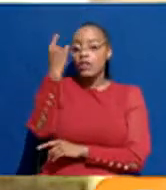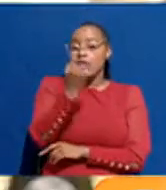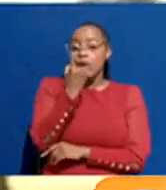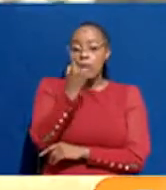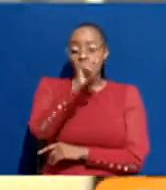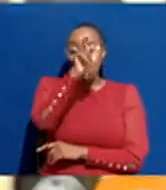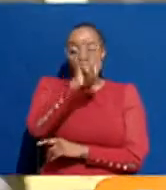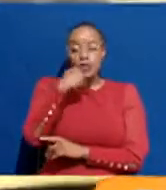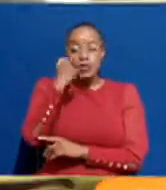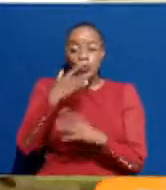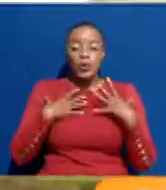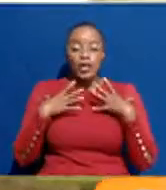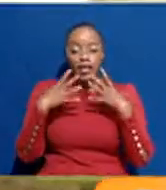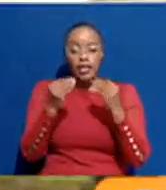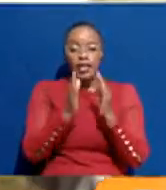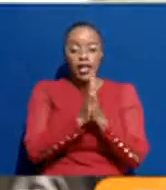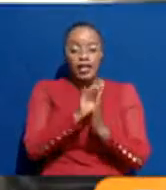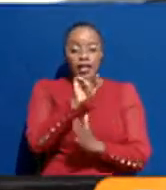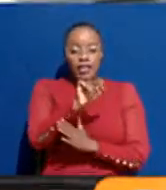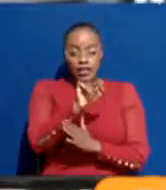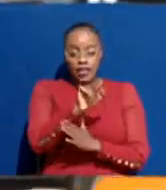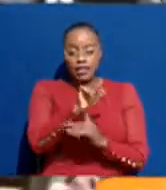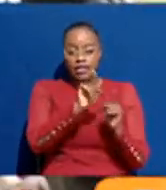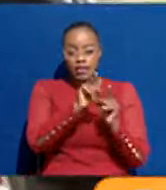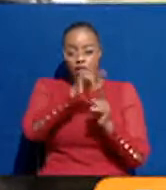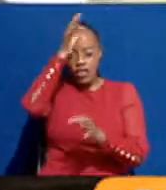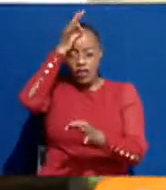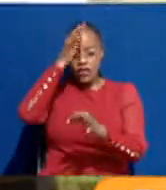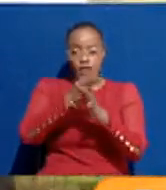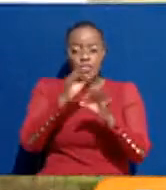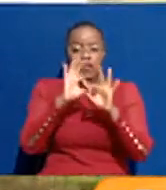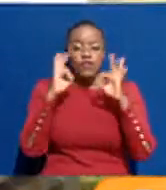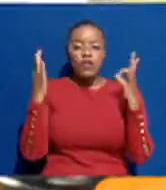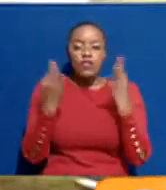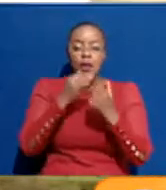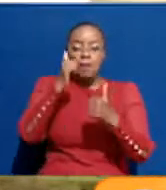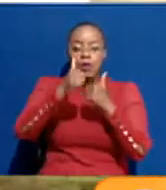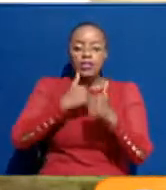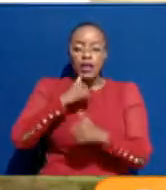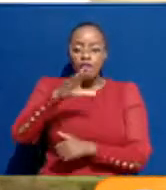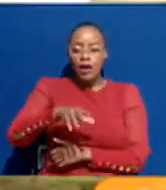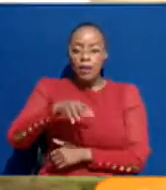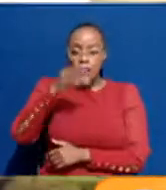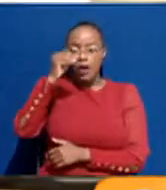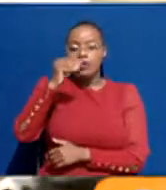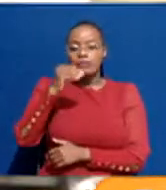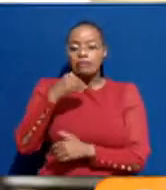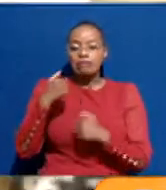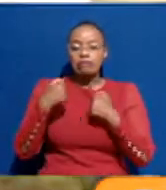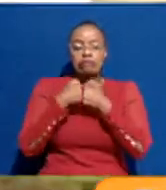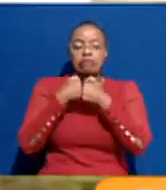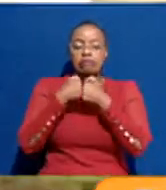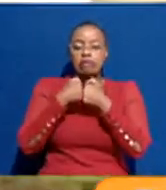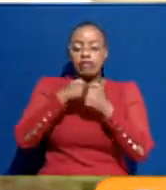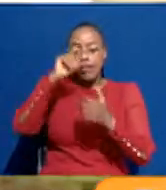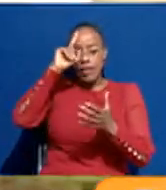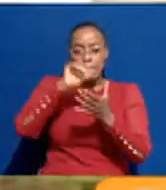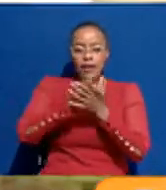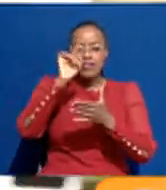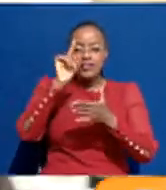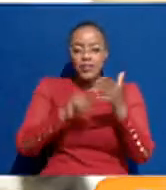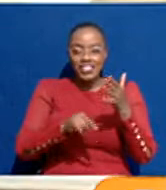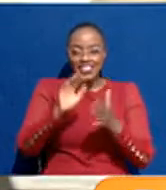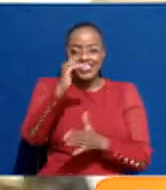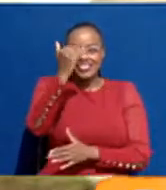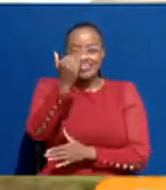ndiye anaponya, na hiyo ndiyo imani ya familia hii ambayo imejipata katika njia panda ikiamini kwamba